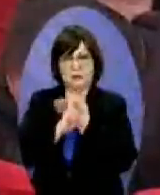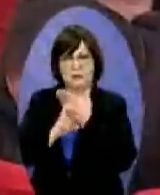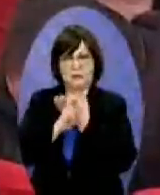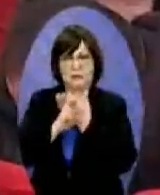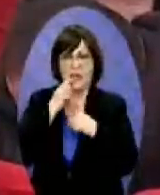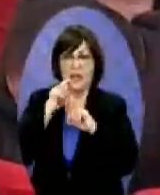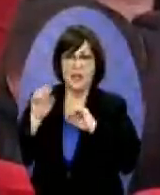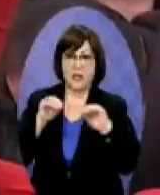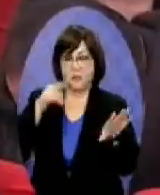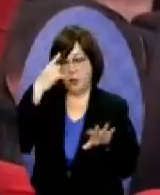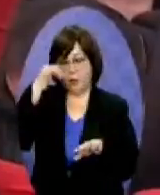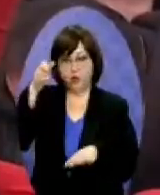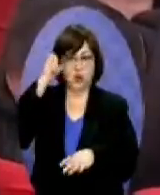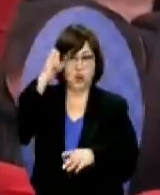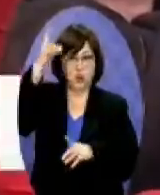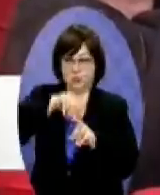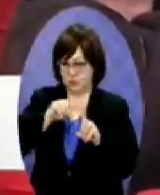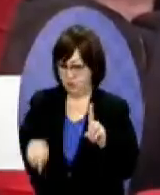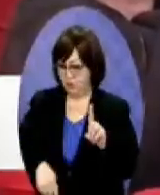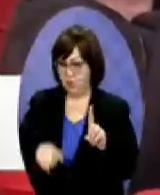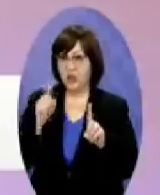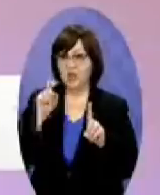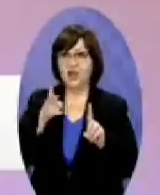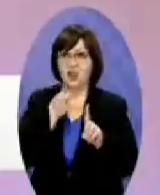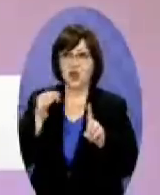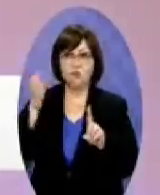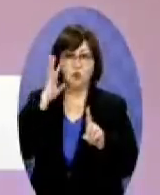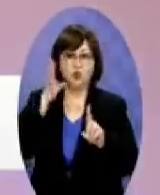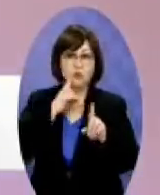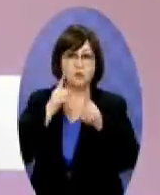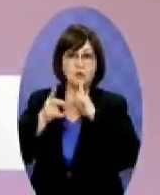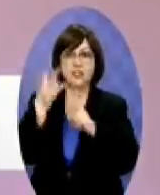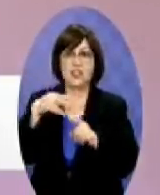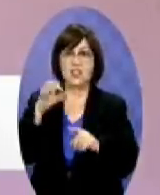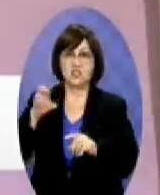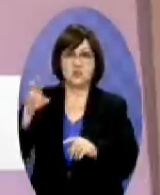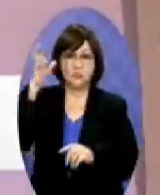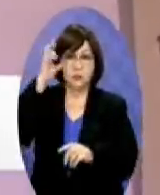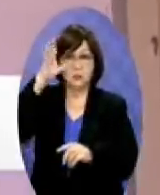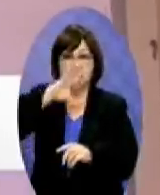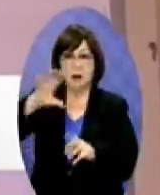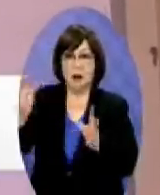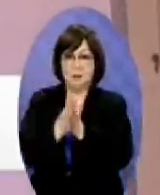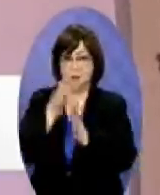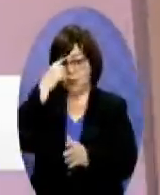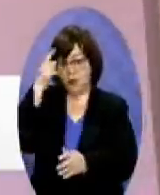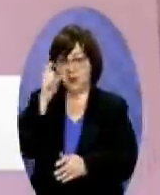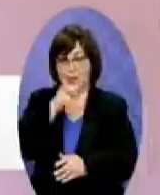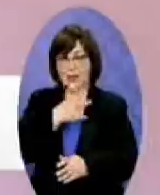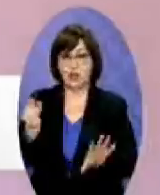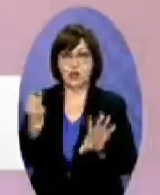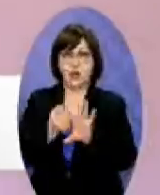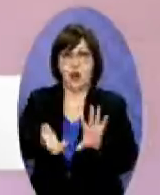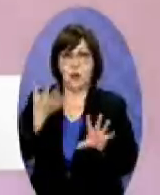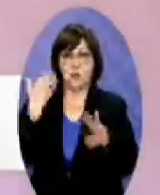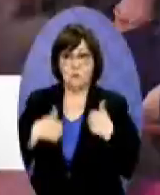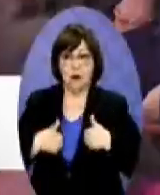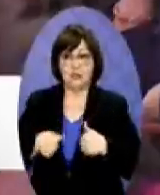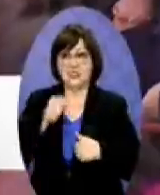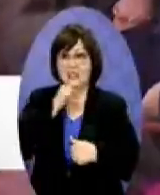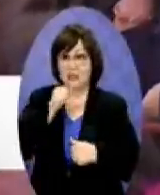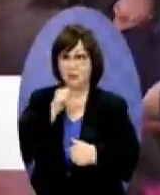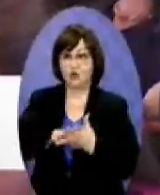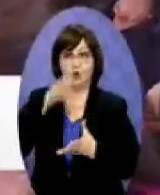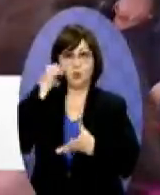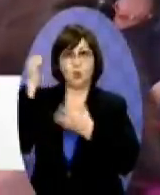За Монгол улсын ерөнхийлөгчийн дэргэдэх хэлний бодлогын зөвлөл нийслэлийн боловсруулалтын газартай хамтраад Монгол хэлний 700 гаруй багш мөн сэтгүүлч аюутнуудыг урьж